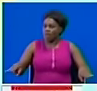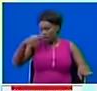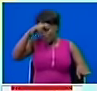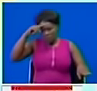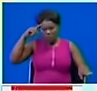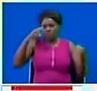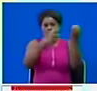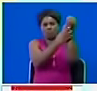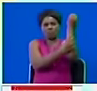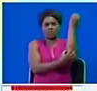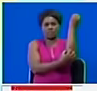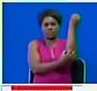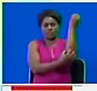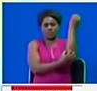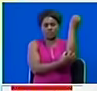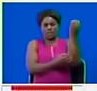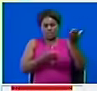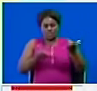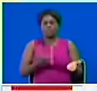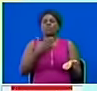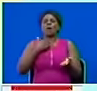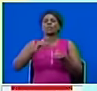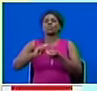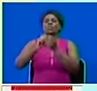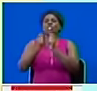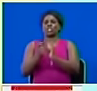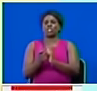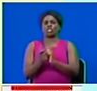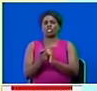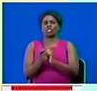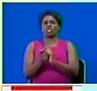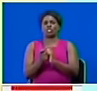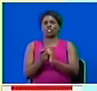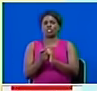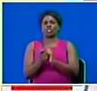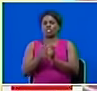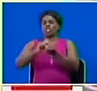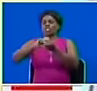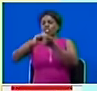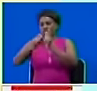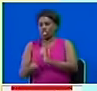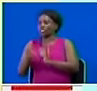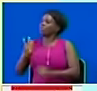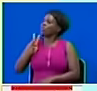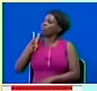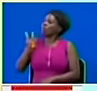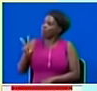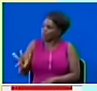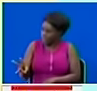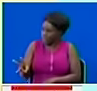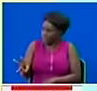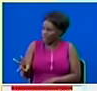ufukara. Hiyo tunataka kubadilisha. Tunaweza kubadilisha hiyo,